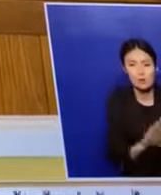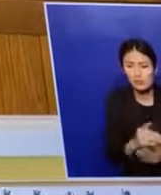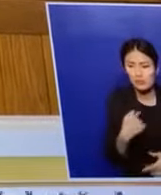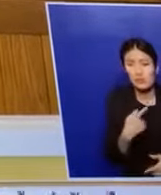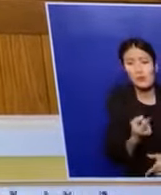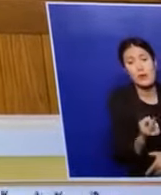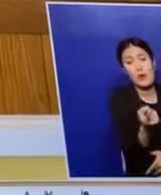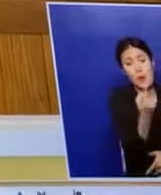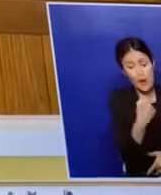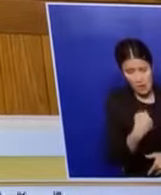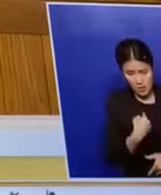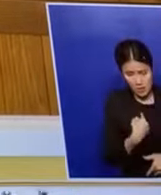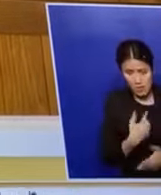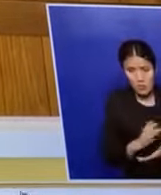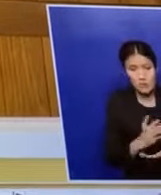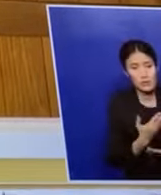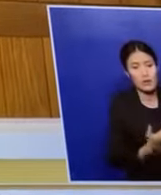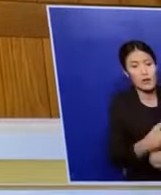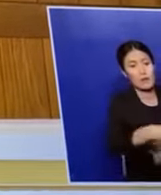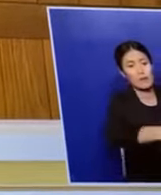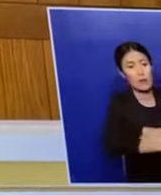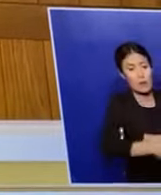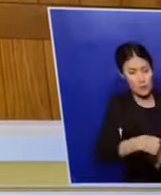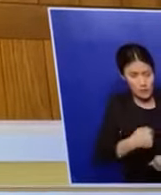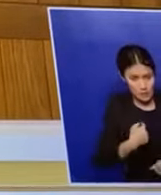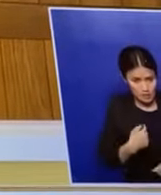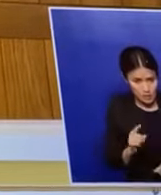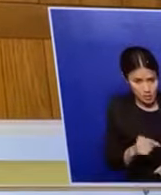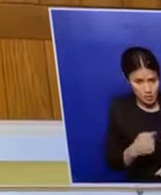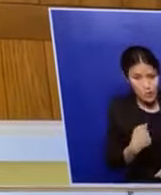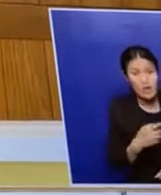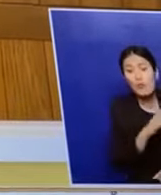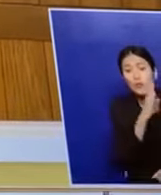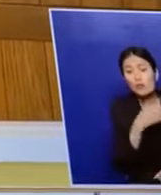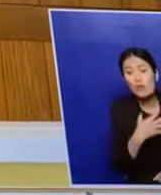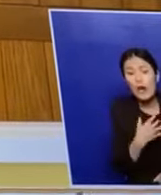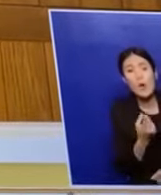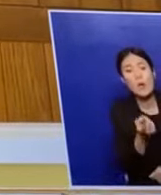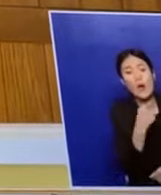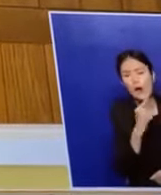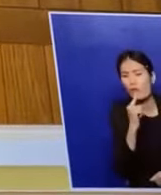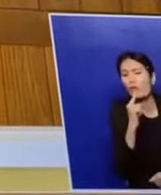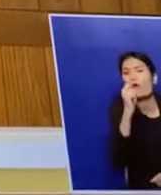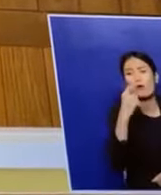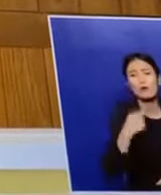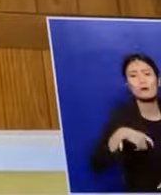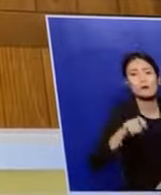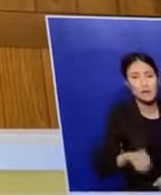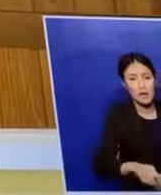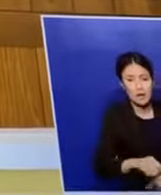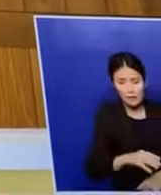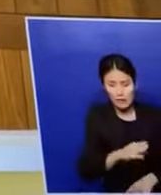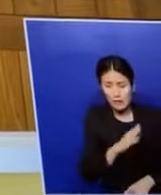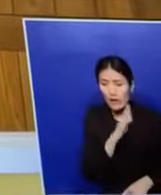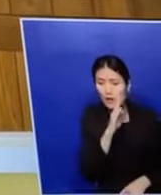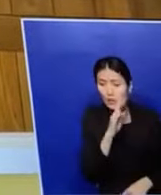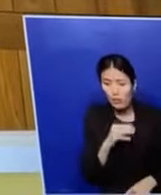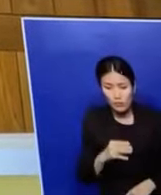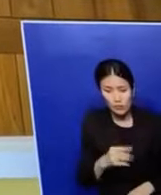ชน์ก็ไปฟ้องร้องมาว่าจริงไม่จริงไม่จริงผมก็สู้ในข้างนอกนะครับ อันนี้ก็อย่าหมิ่นประม